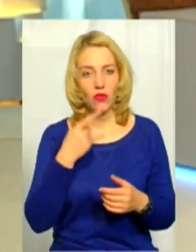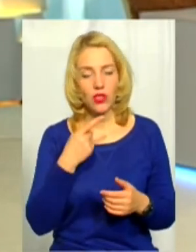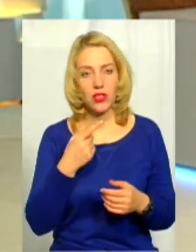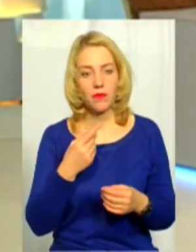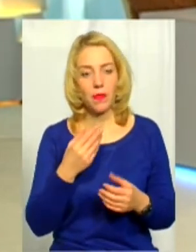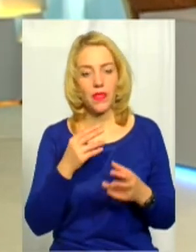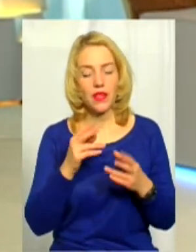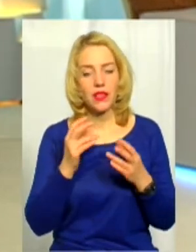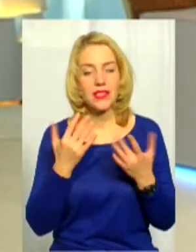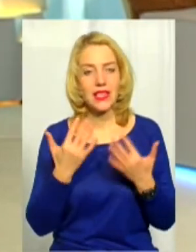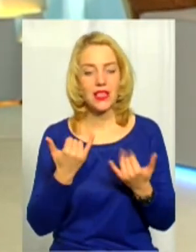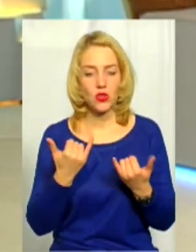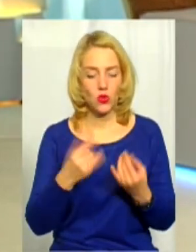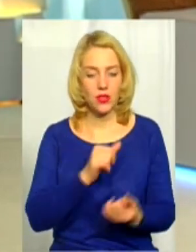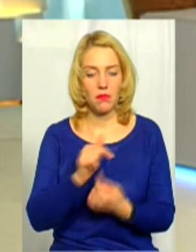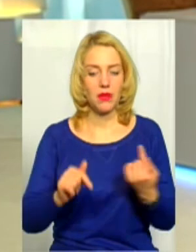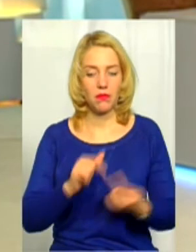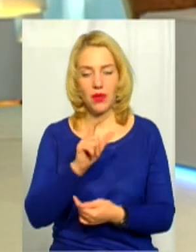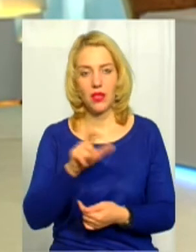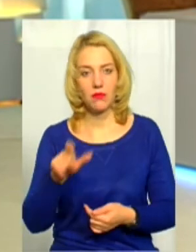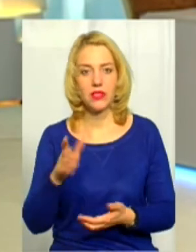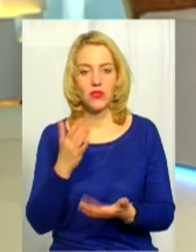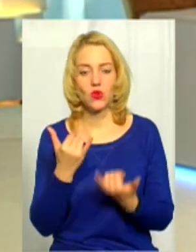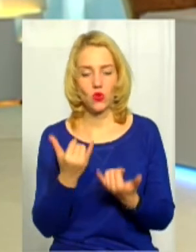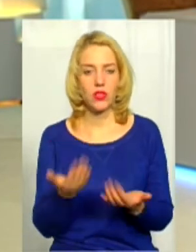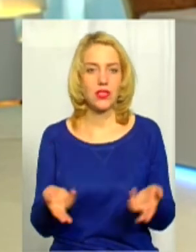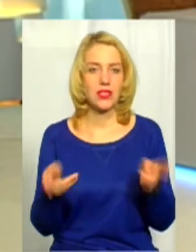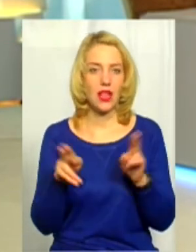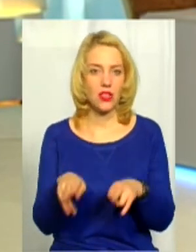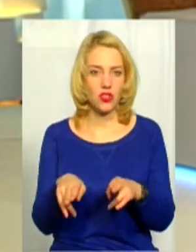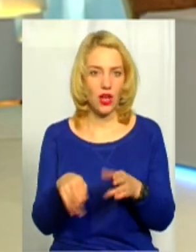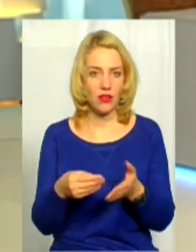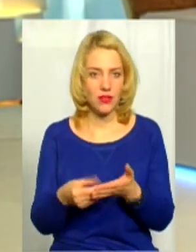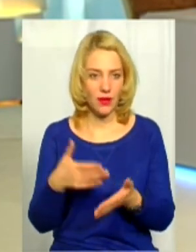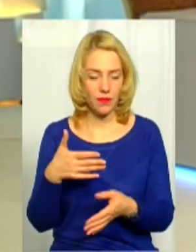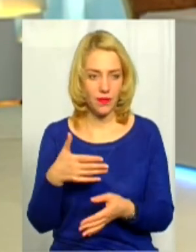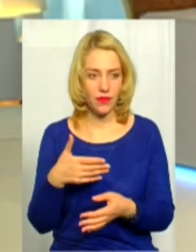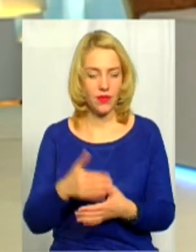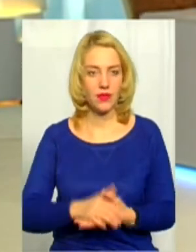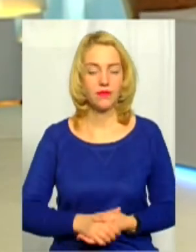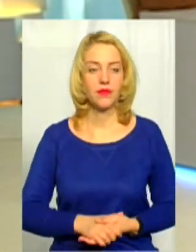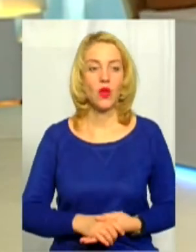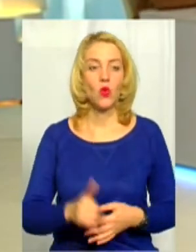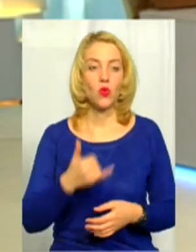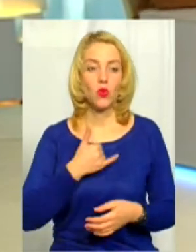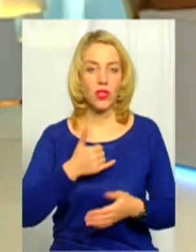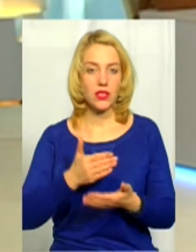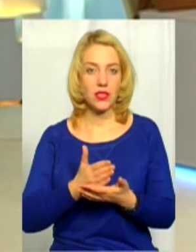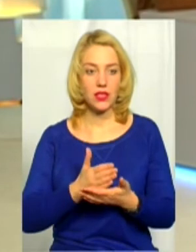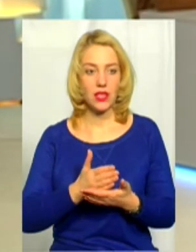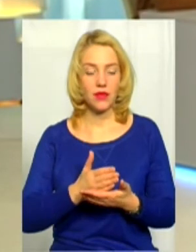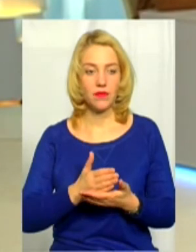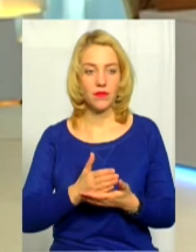співвідношенні, скільки сьогодні підприємців все ж таки залишаються в ціні? Ну, там на око. У нас є